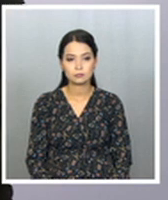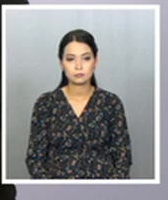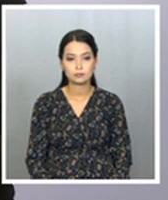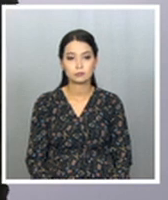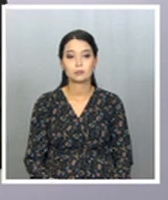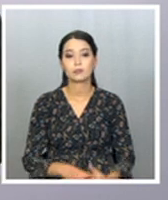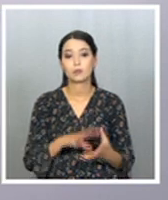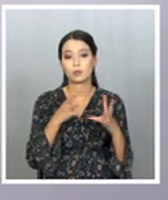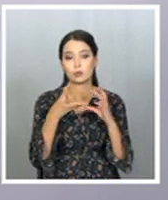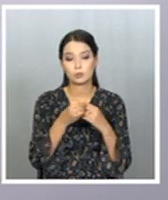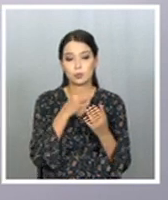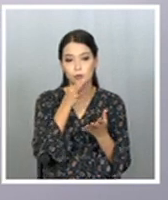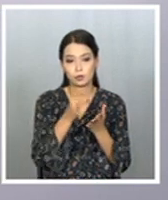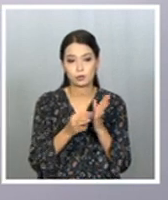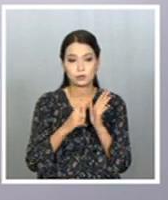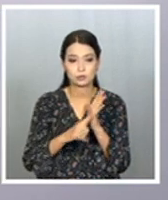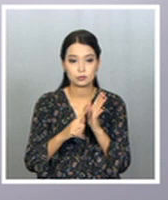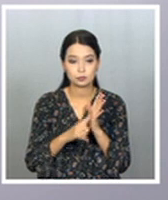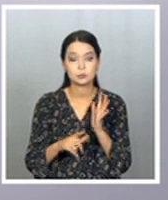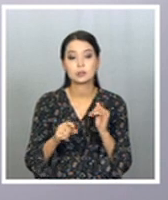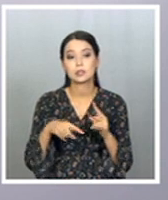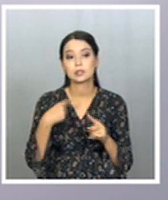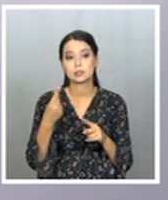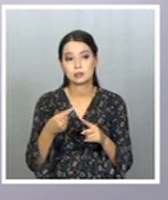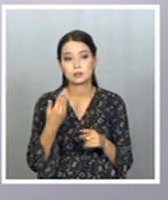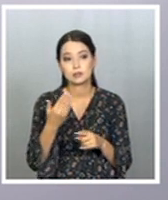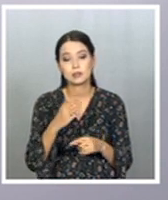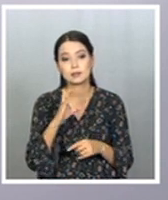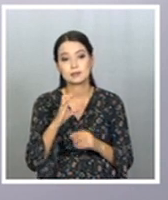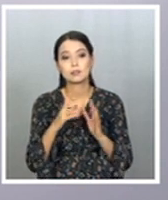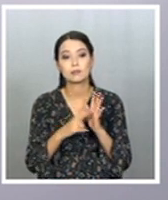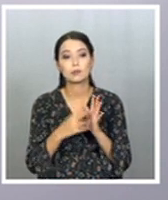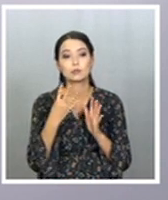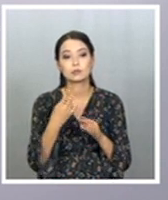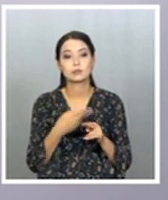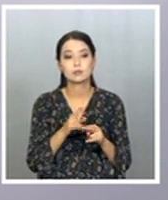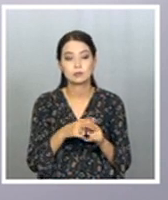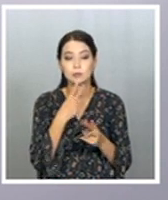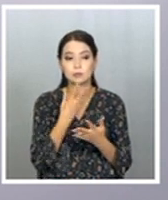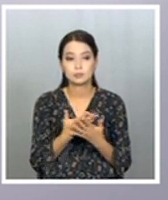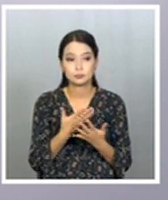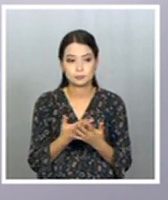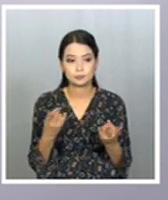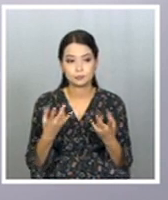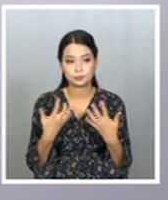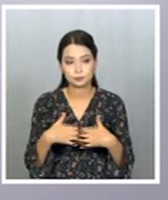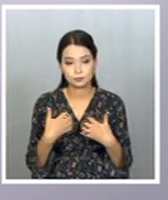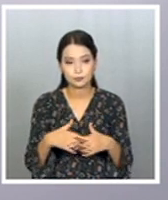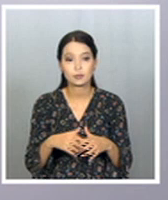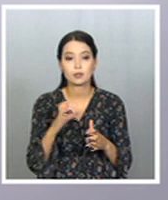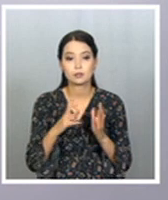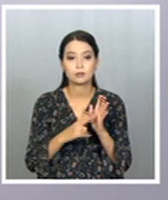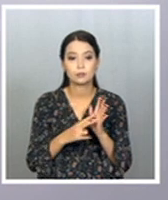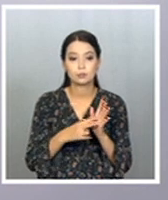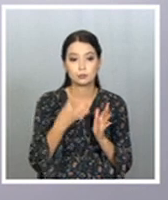70 болды. Енді келесі теңдіктің оң жағын 70 шығатынына көз жеткізейік. Демек, 8-ден